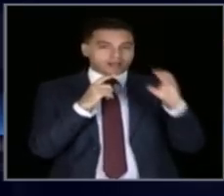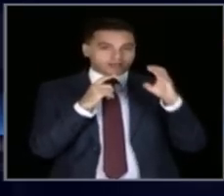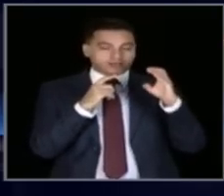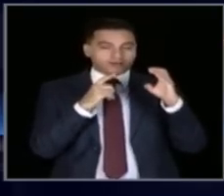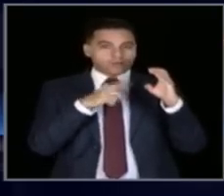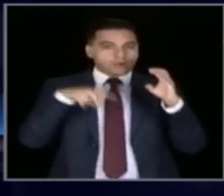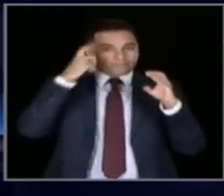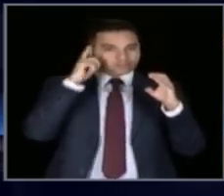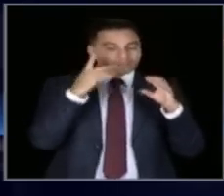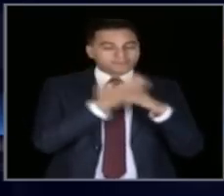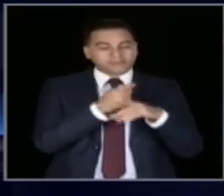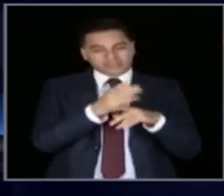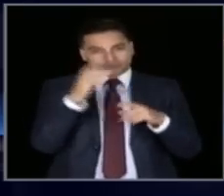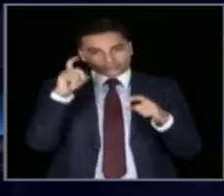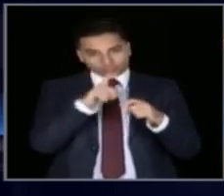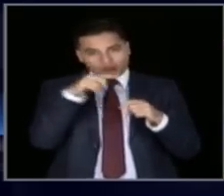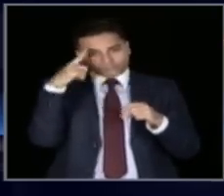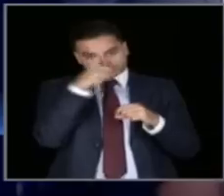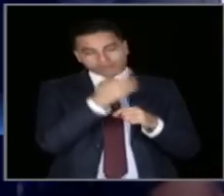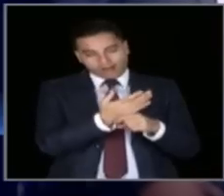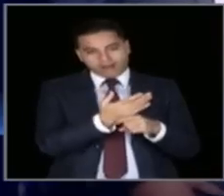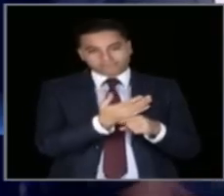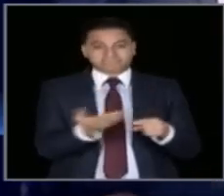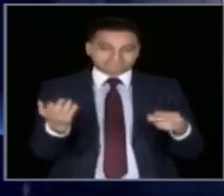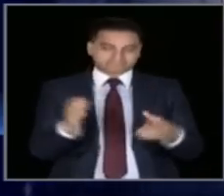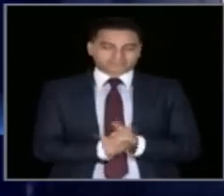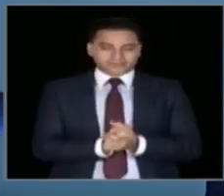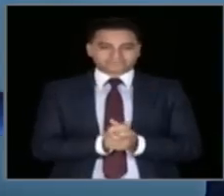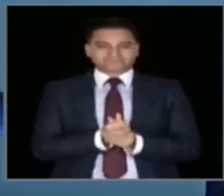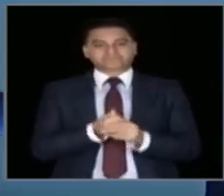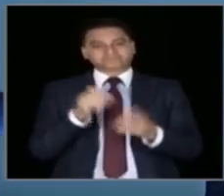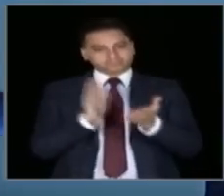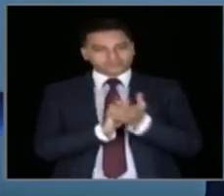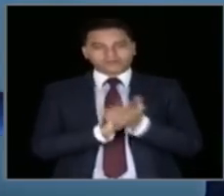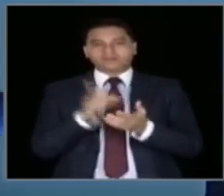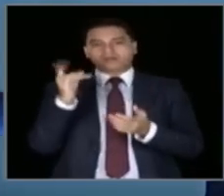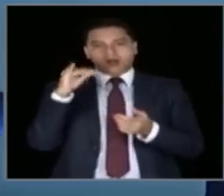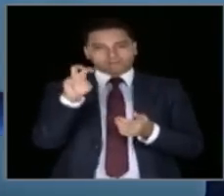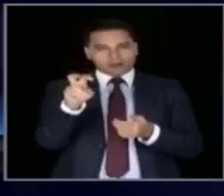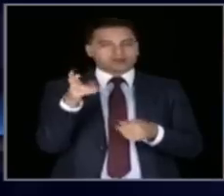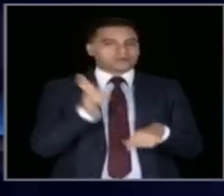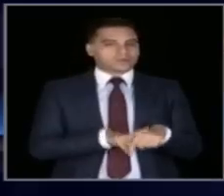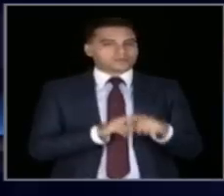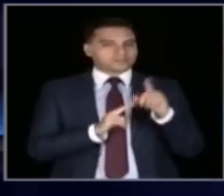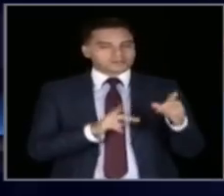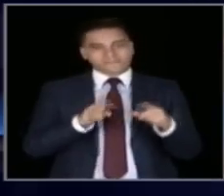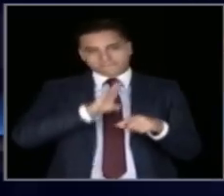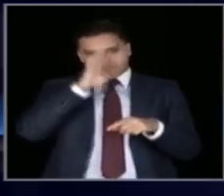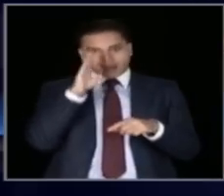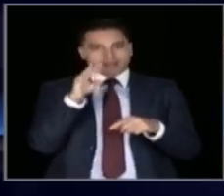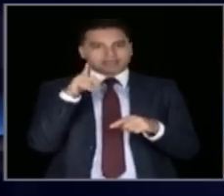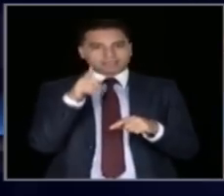بتاع جيفارا ما كانوش عارفين الإجابة. برافو عليك يا رحمة. كان ملك